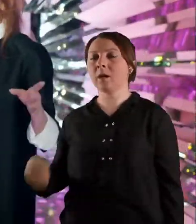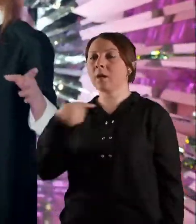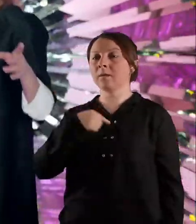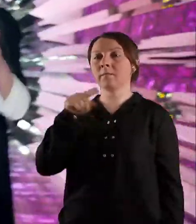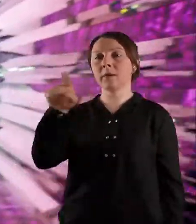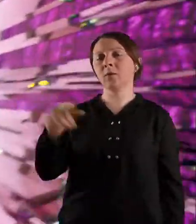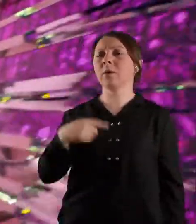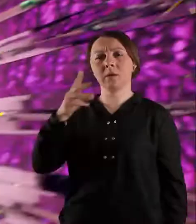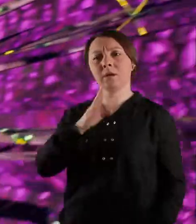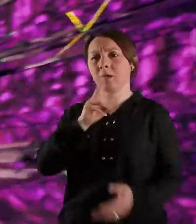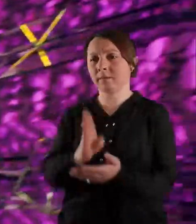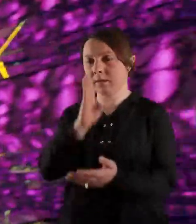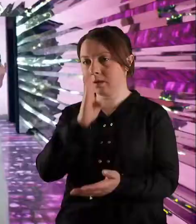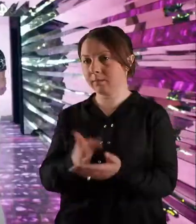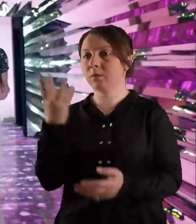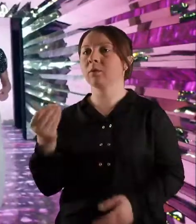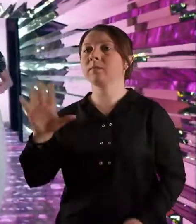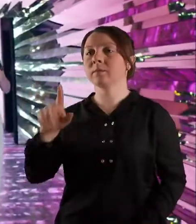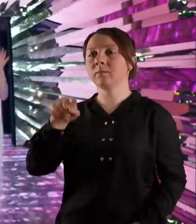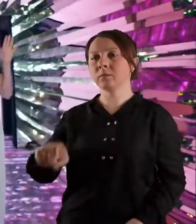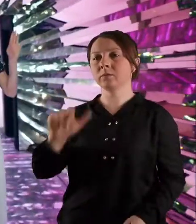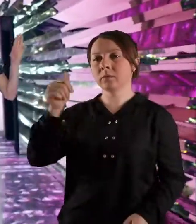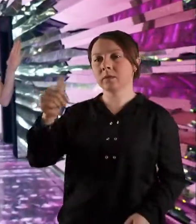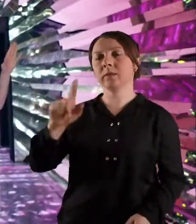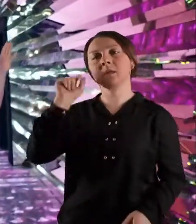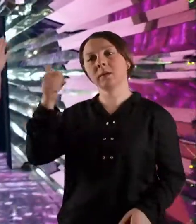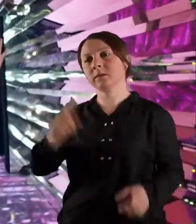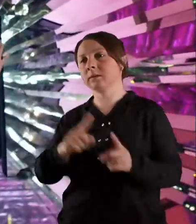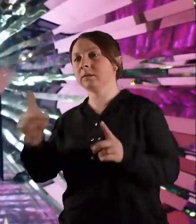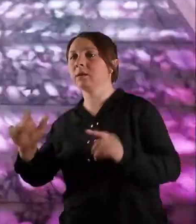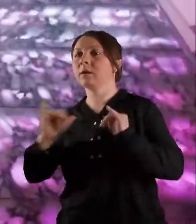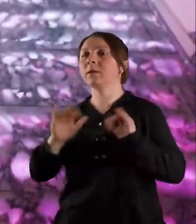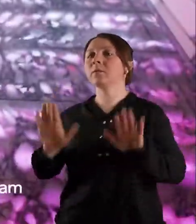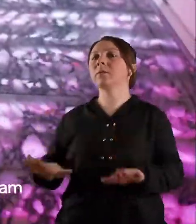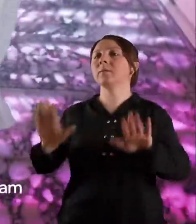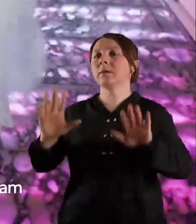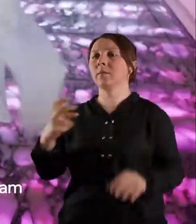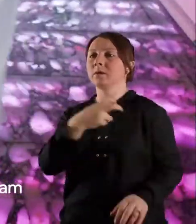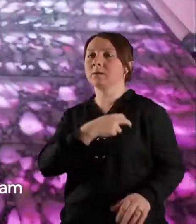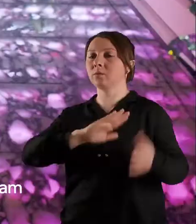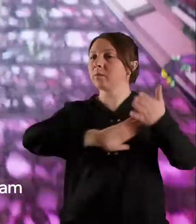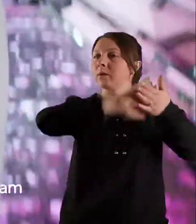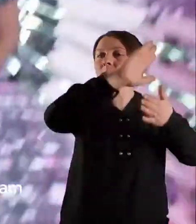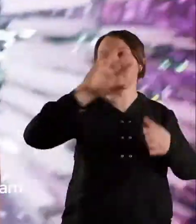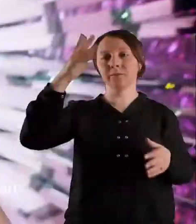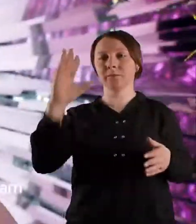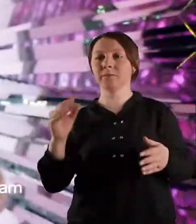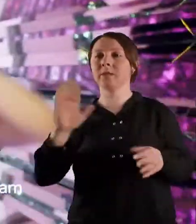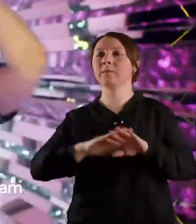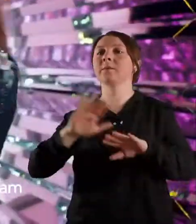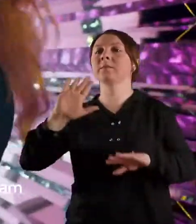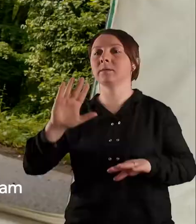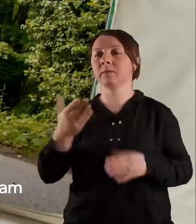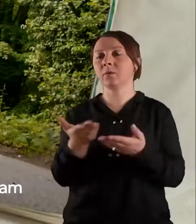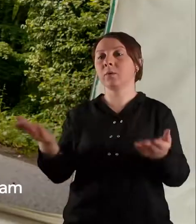sayamam. Ben o kadar emin olamam, bugünden yarına rahat bakamam. Aşkı yüreğime kilit